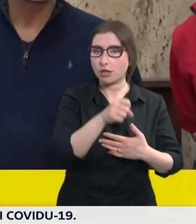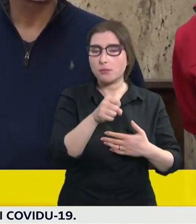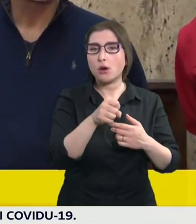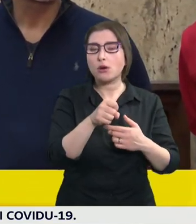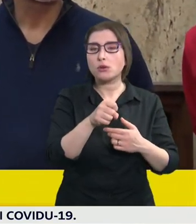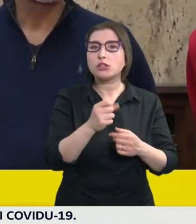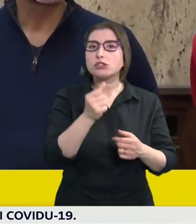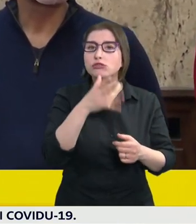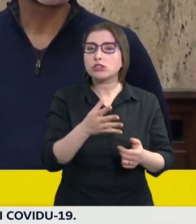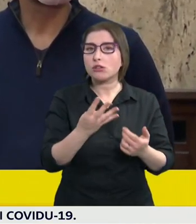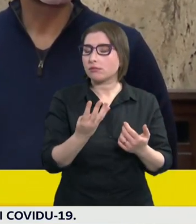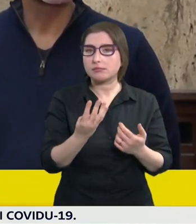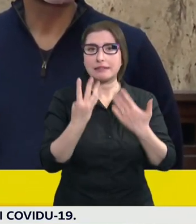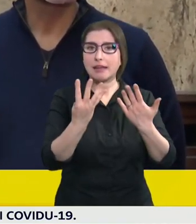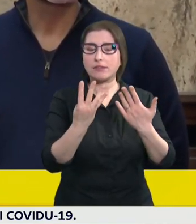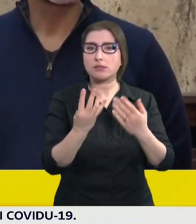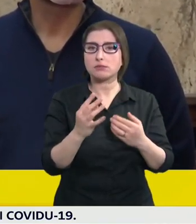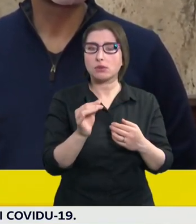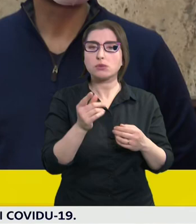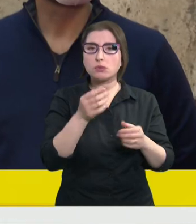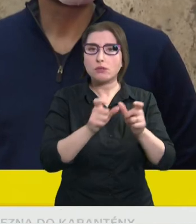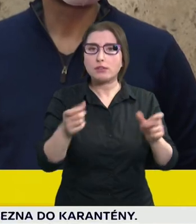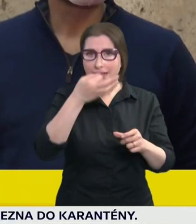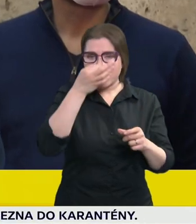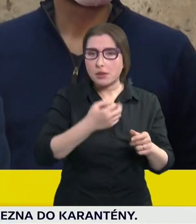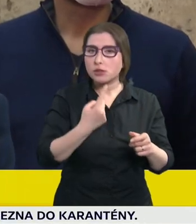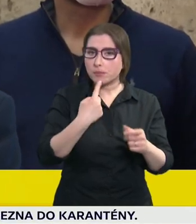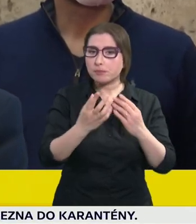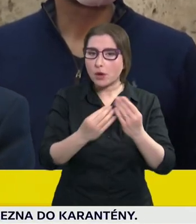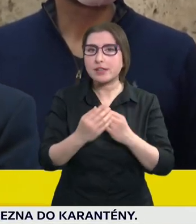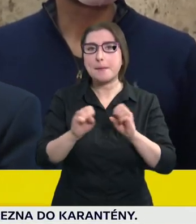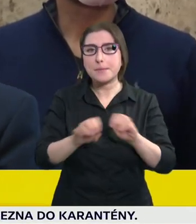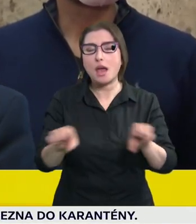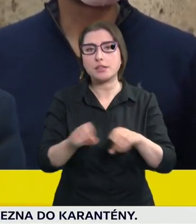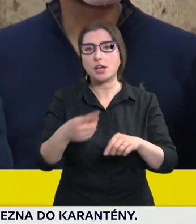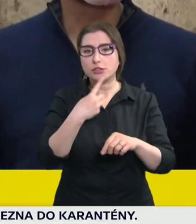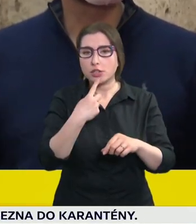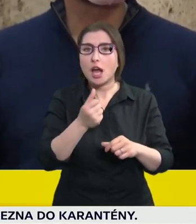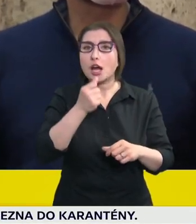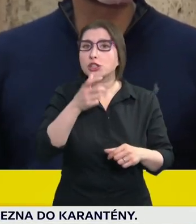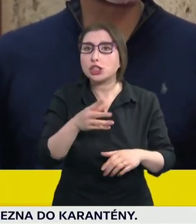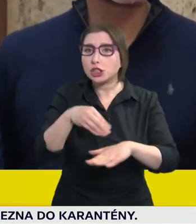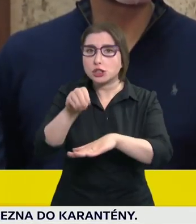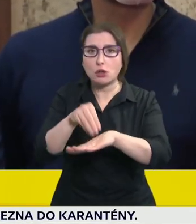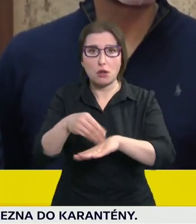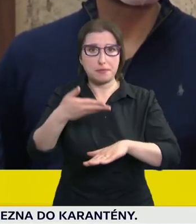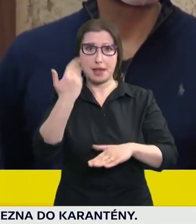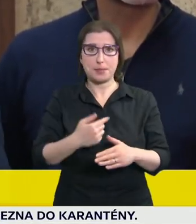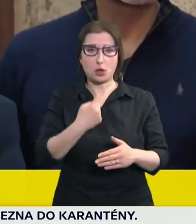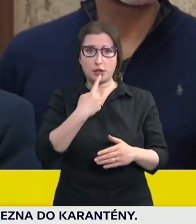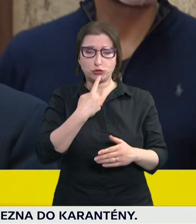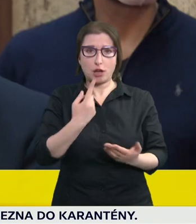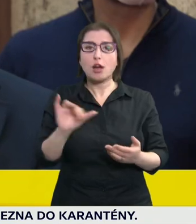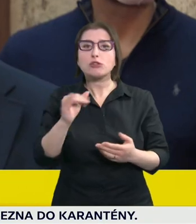číslo vzešlo, protože německá strana opakovaně do českých médií sdělila, že si žádný početní limit nestanovila. Já